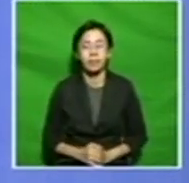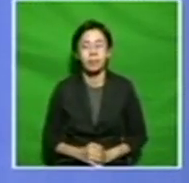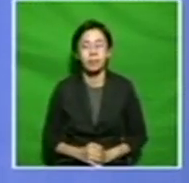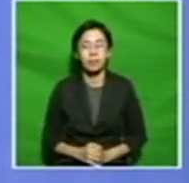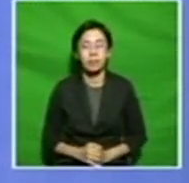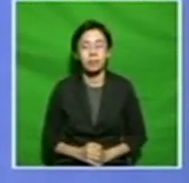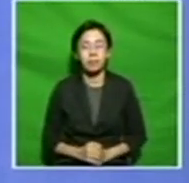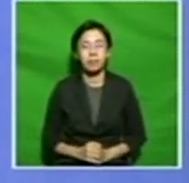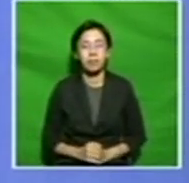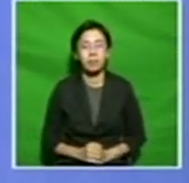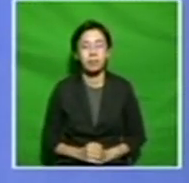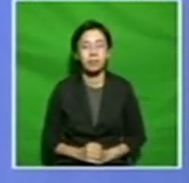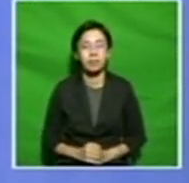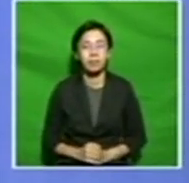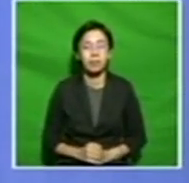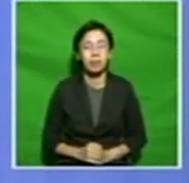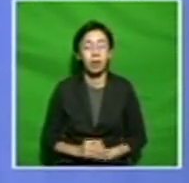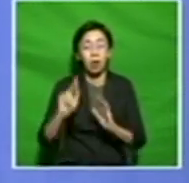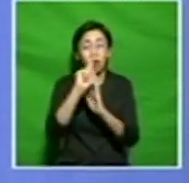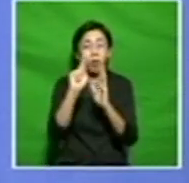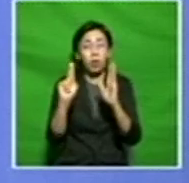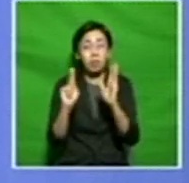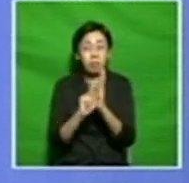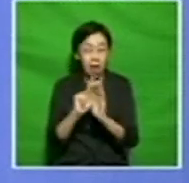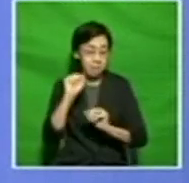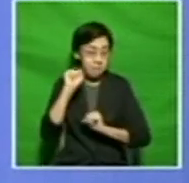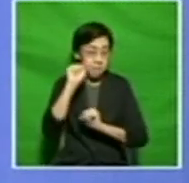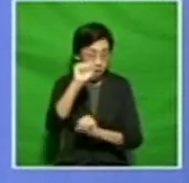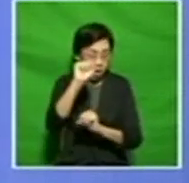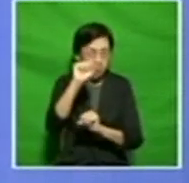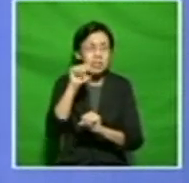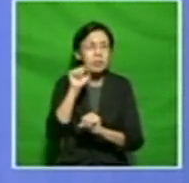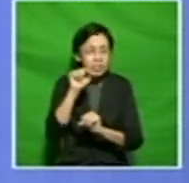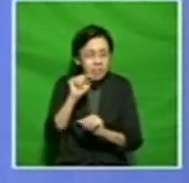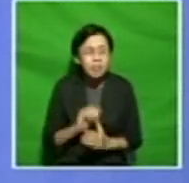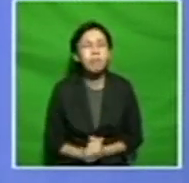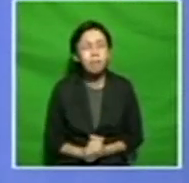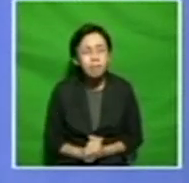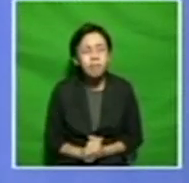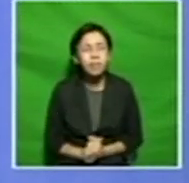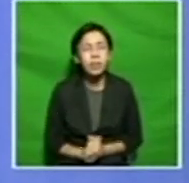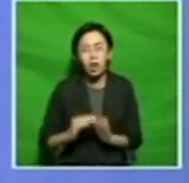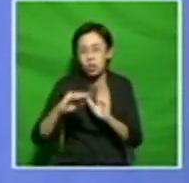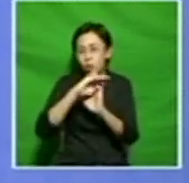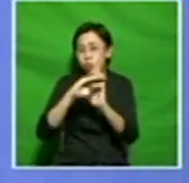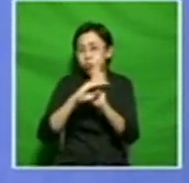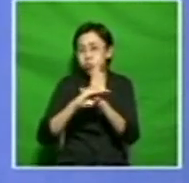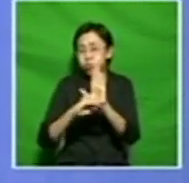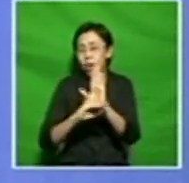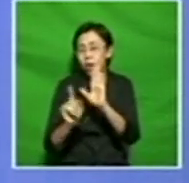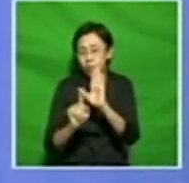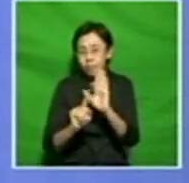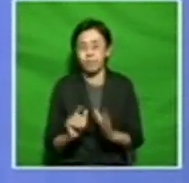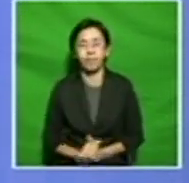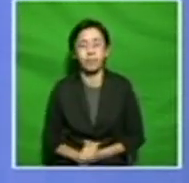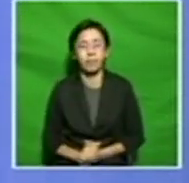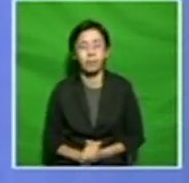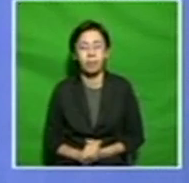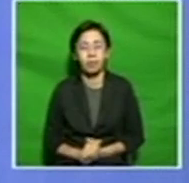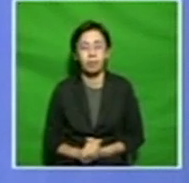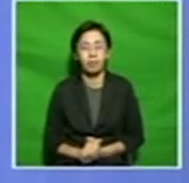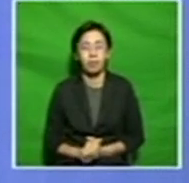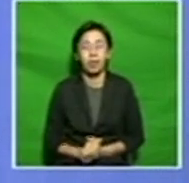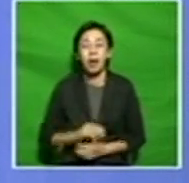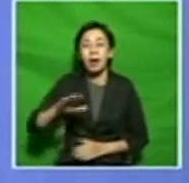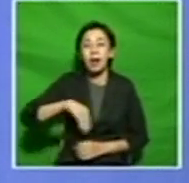ในการประกาศสถานการณ์ฉุกเฉินนั้นกฎหมายได้กำหนดเบื้องต้นไว้ว่าส